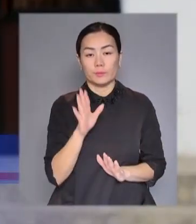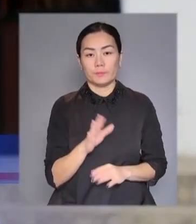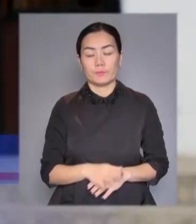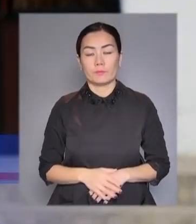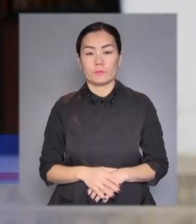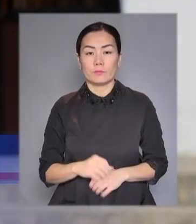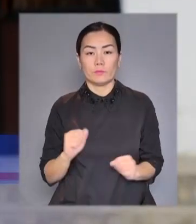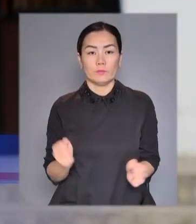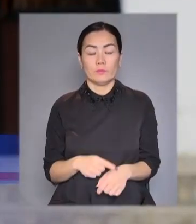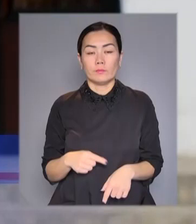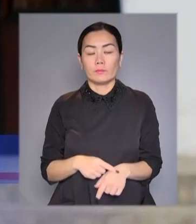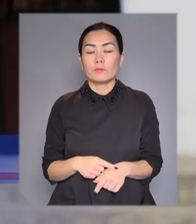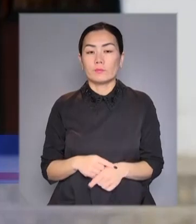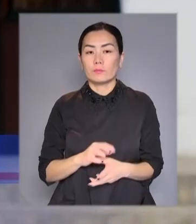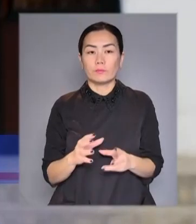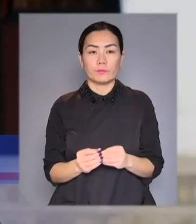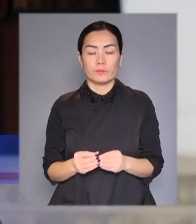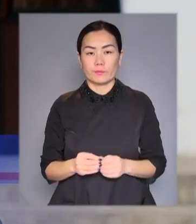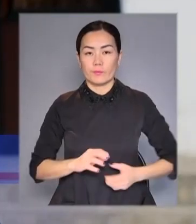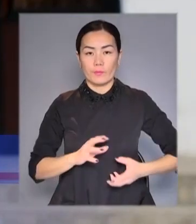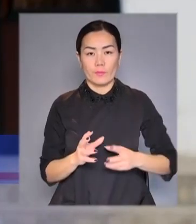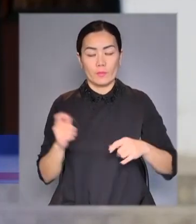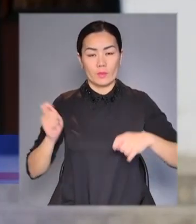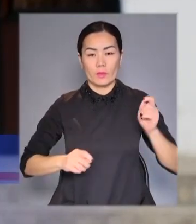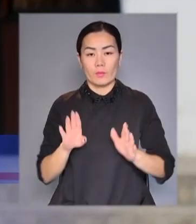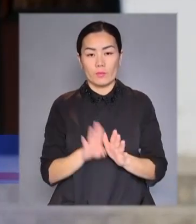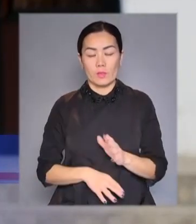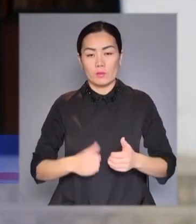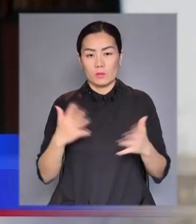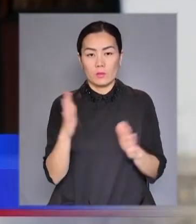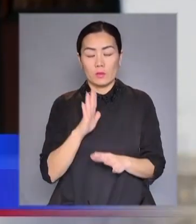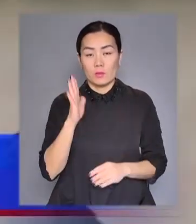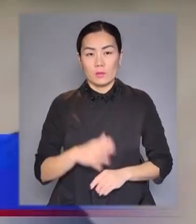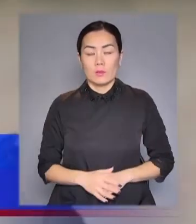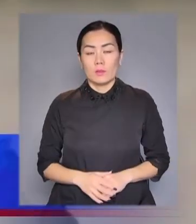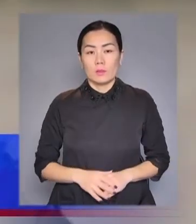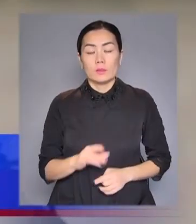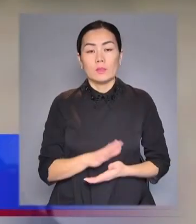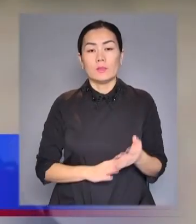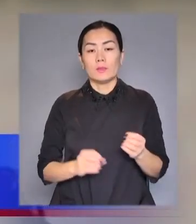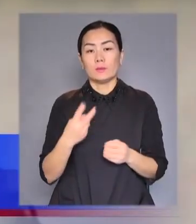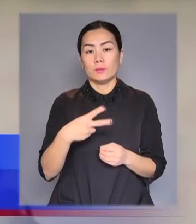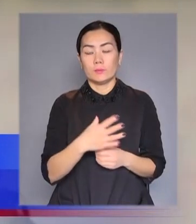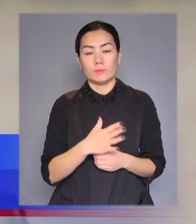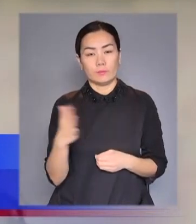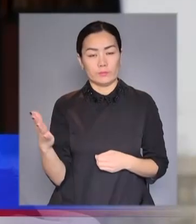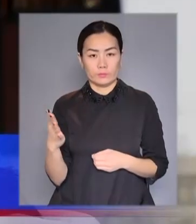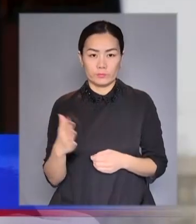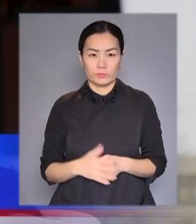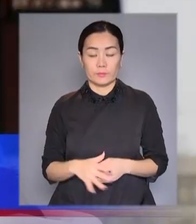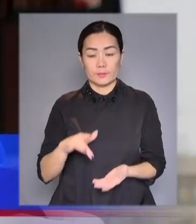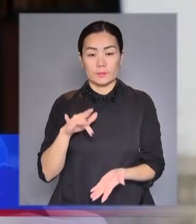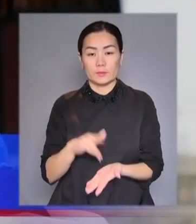солтүстік батыстан келген суық антициклонның әсерінен жауын шашынсыз ашық ауа райы күтіледі. Бірінші онкүндікте соңында және